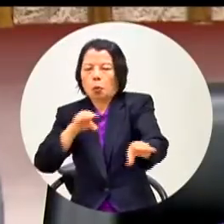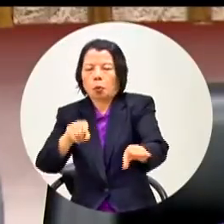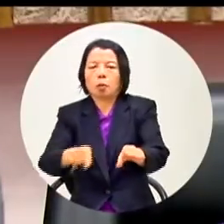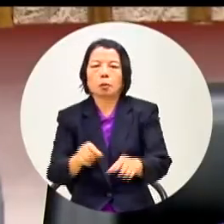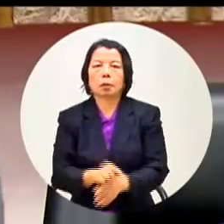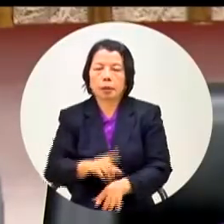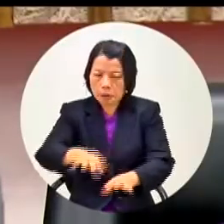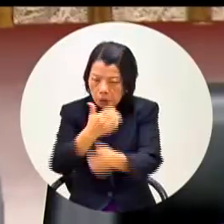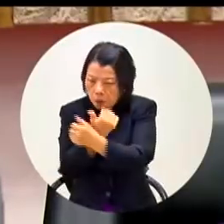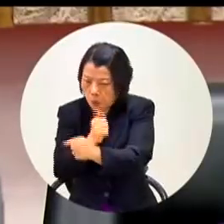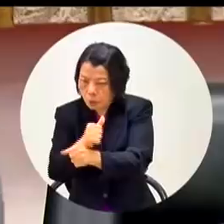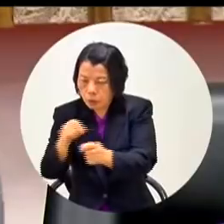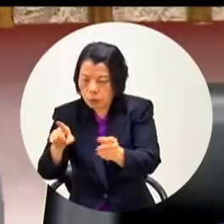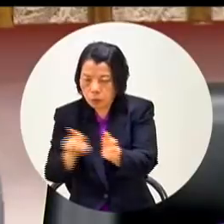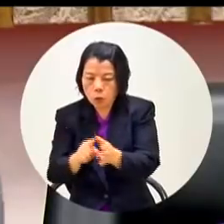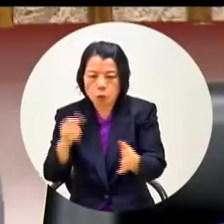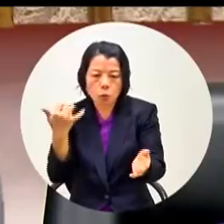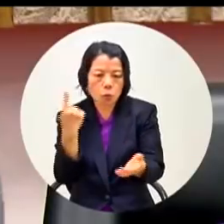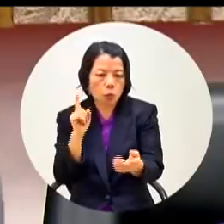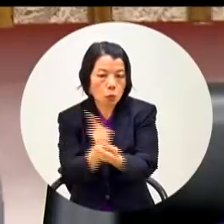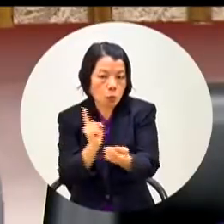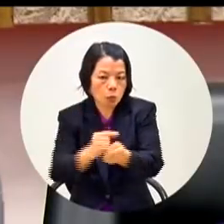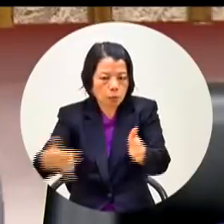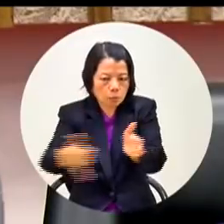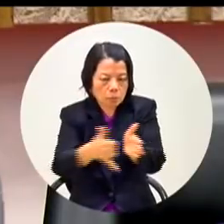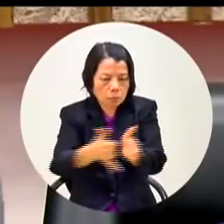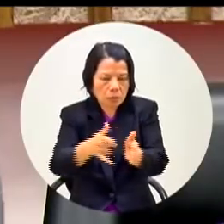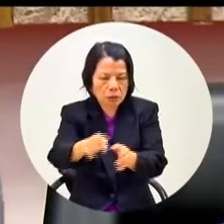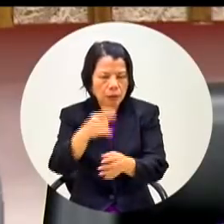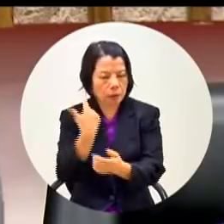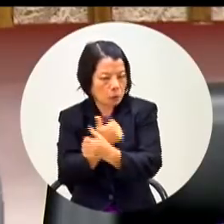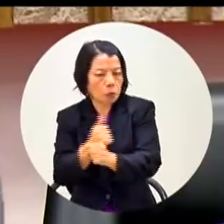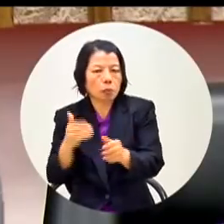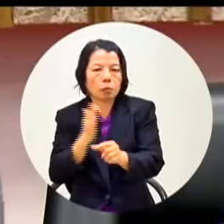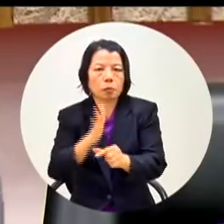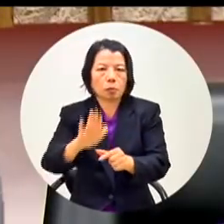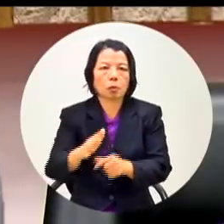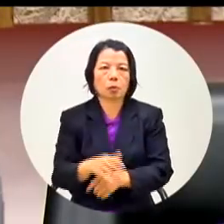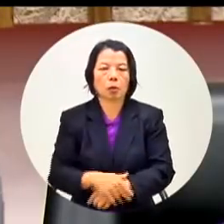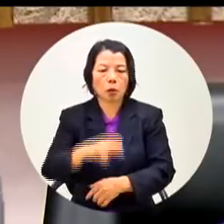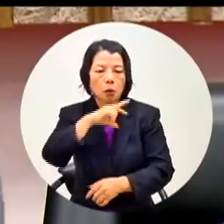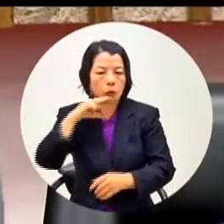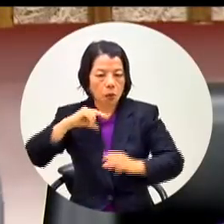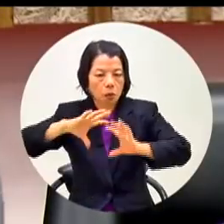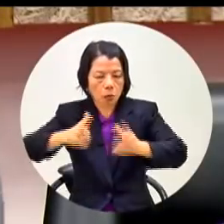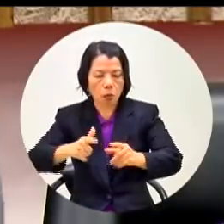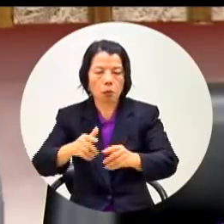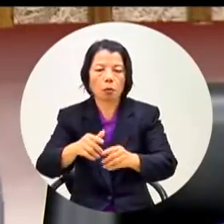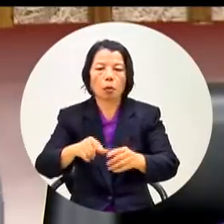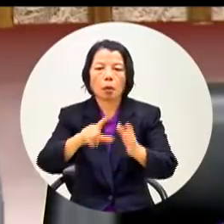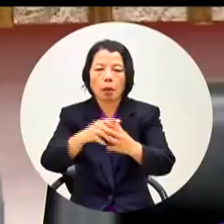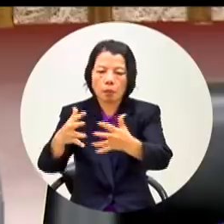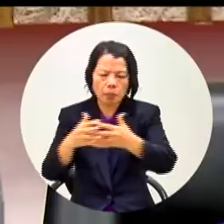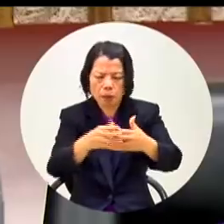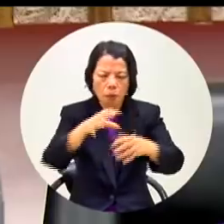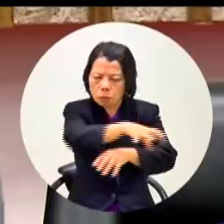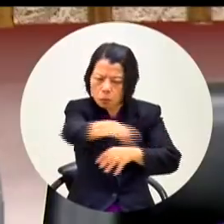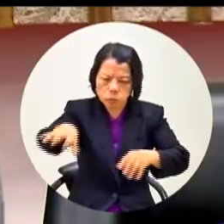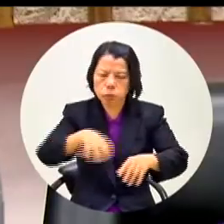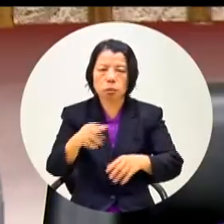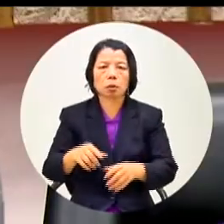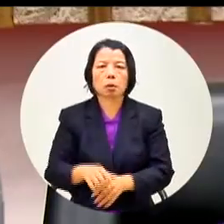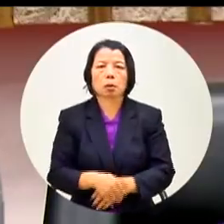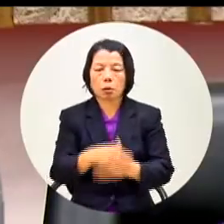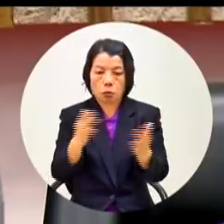分，然后包括我提出来的伦敦、雪梨、芝加哥、西雅图这边呢，他们都已经采取了立体的